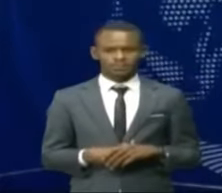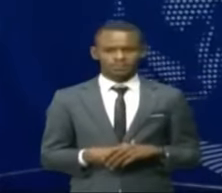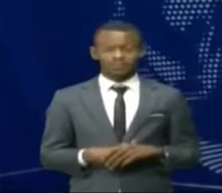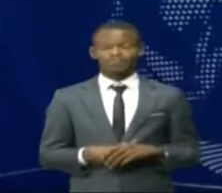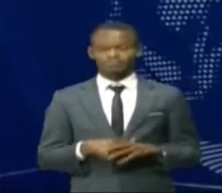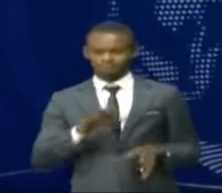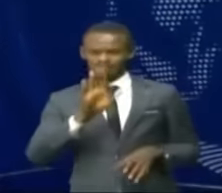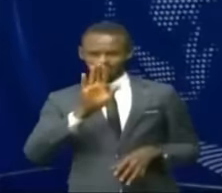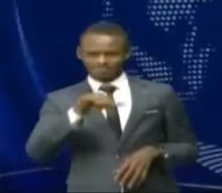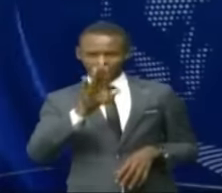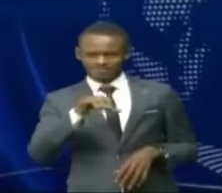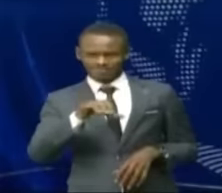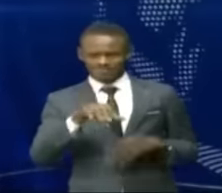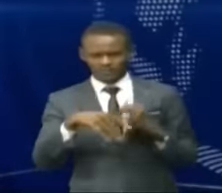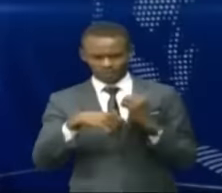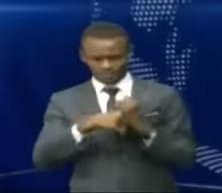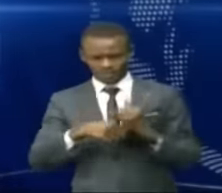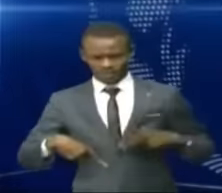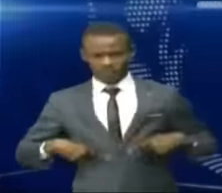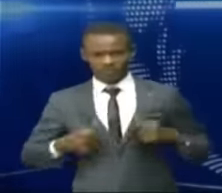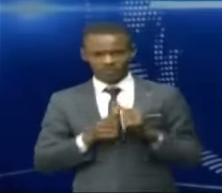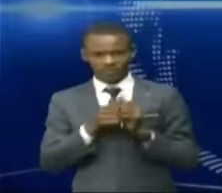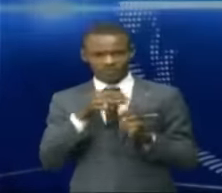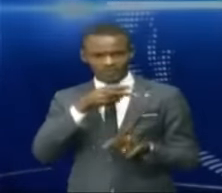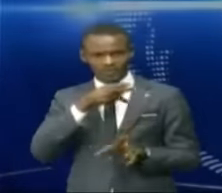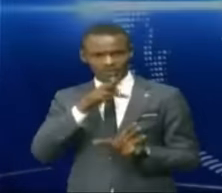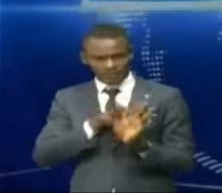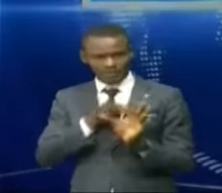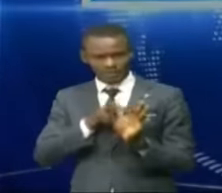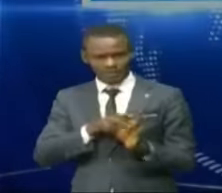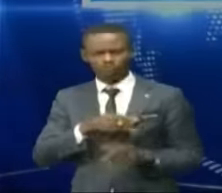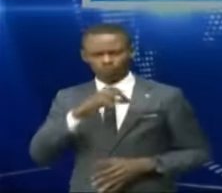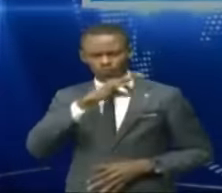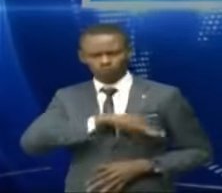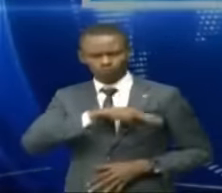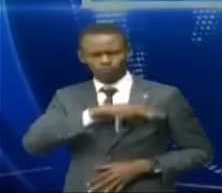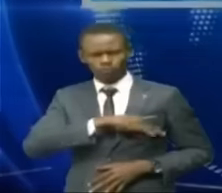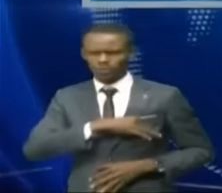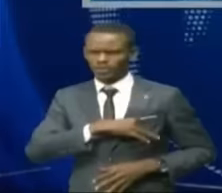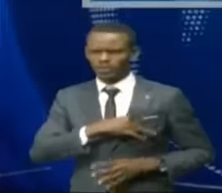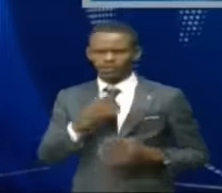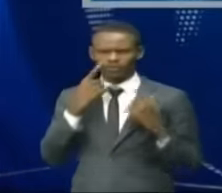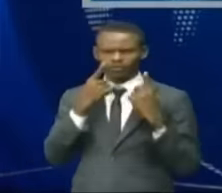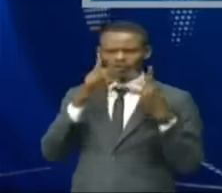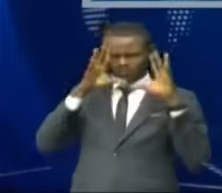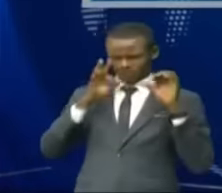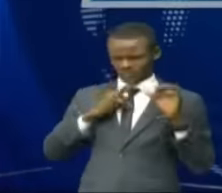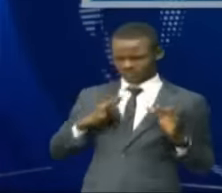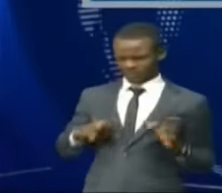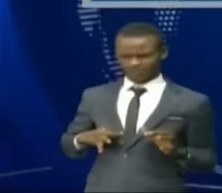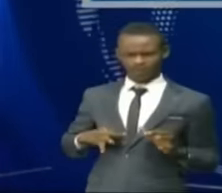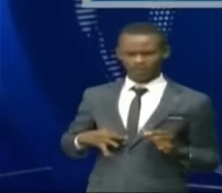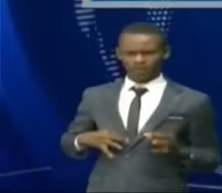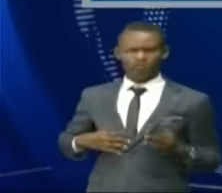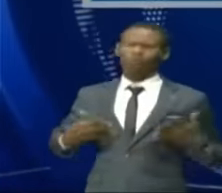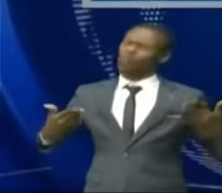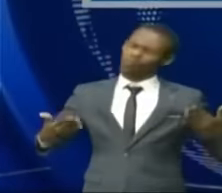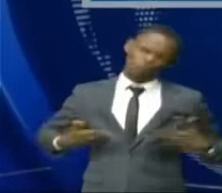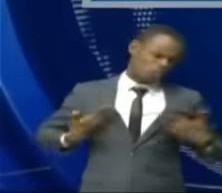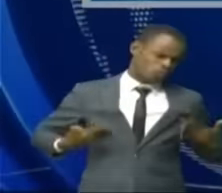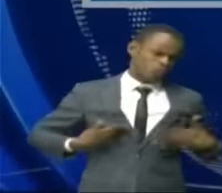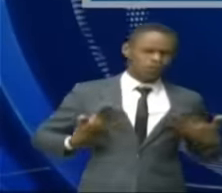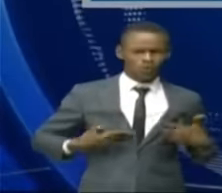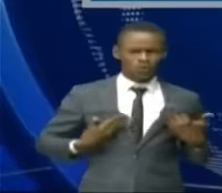Les bénéficiaires, les personnes vivant avec handicap ont dit leur satisfaction suite à cette initiative qui vise à donner à tous les Congolais